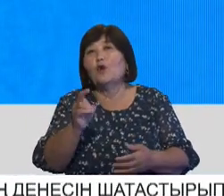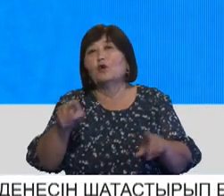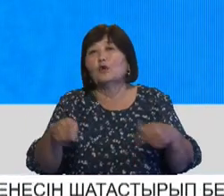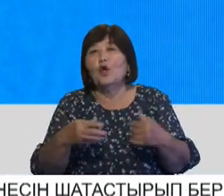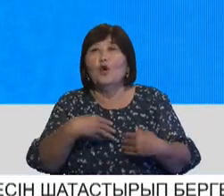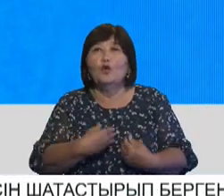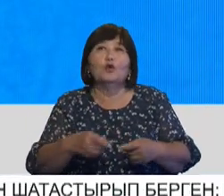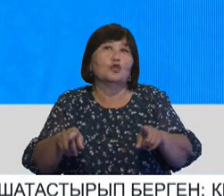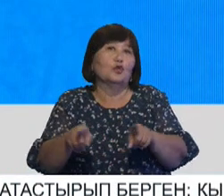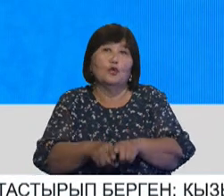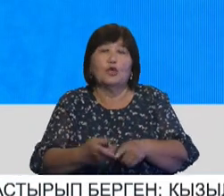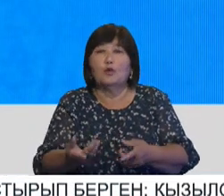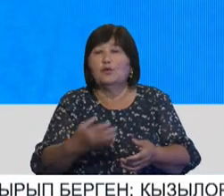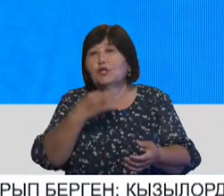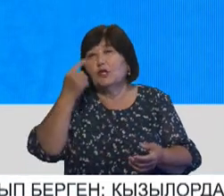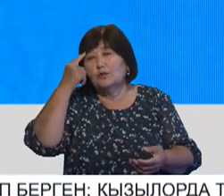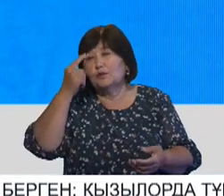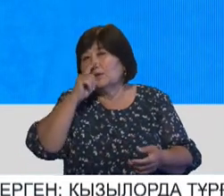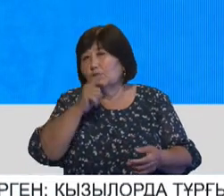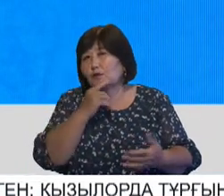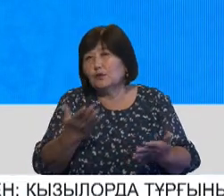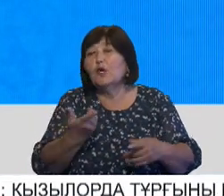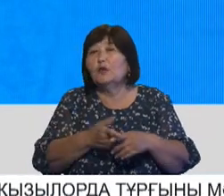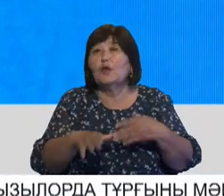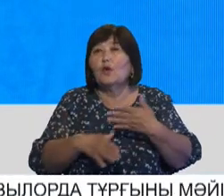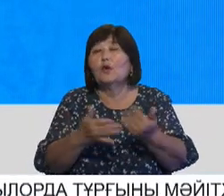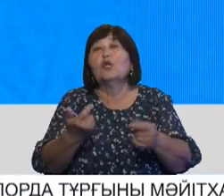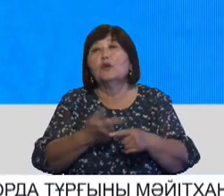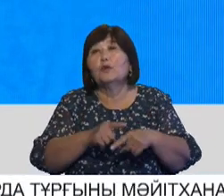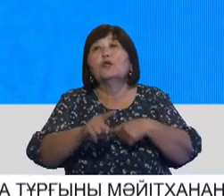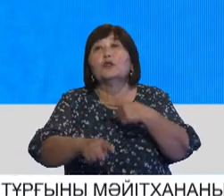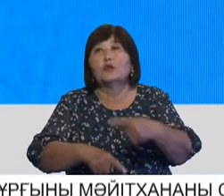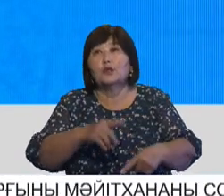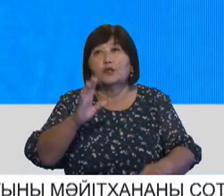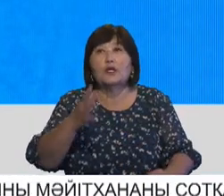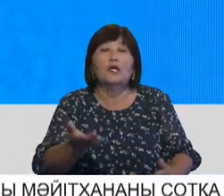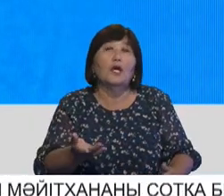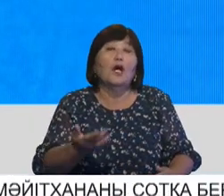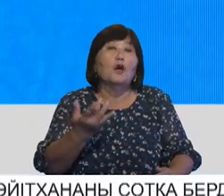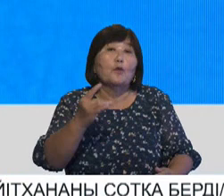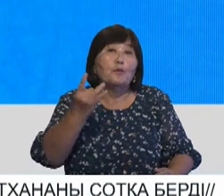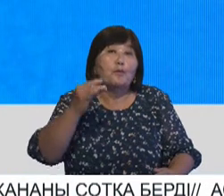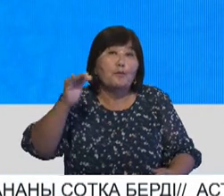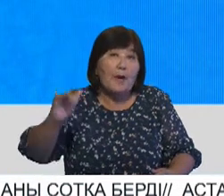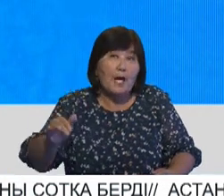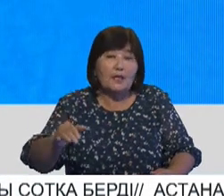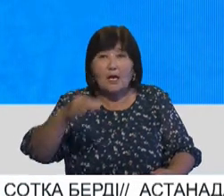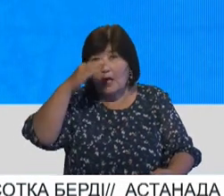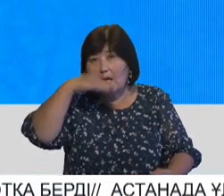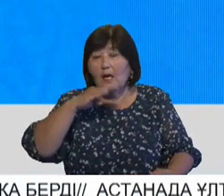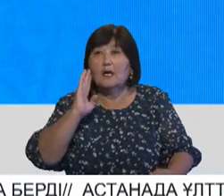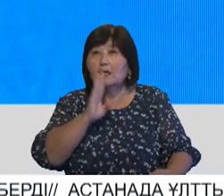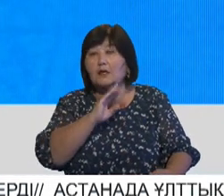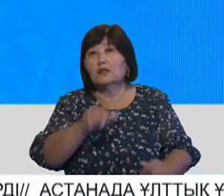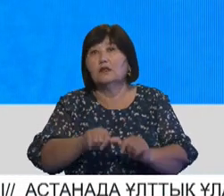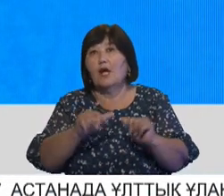әлі түсінік жоқ бізде, қолдау жоқ, бірақ біз қоғаммен оны түсіндіре білеміз керек. Неге? Өйткені бала әкесі айырылысқаннан кейін